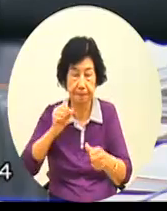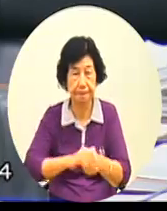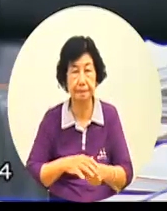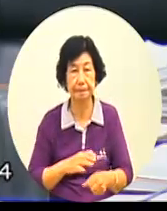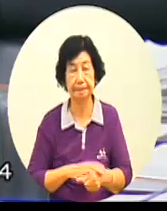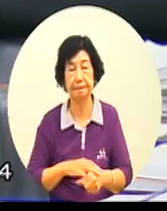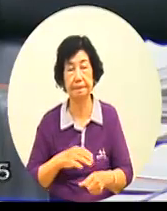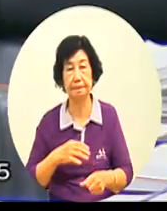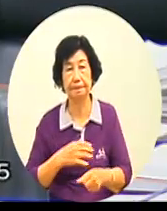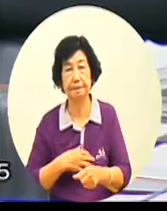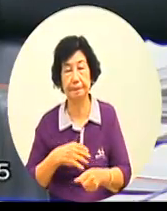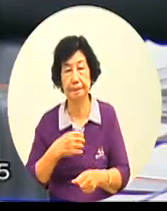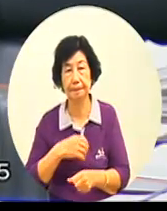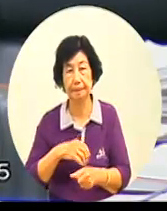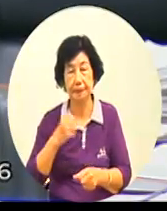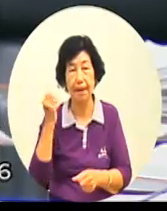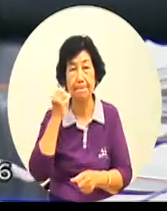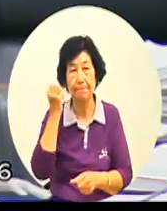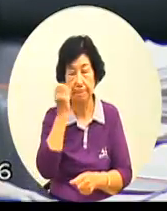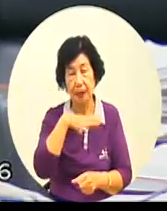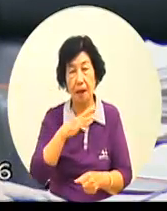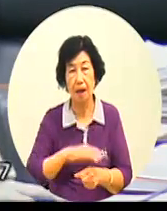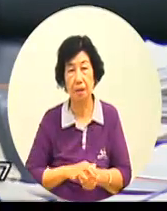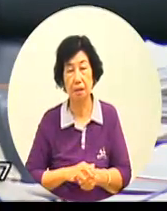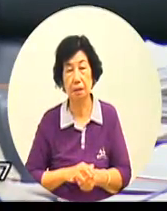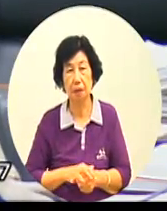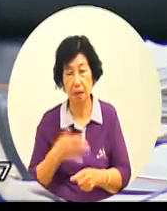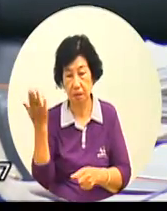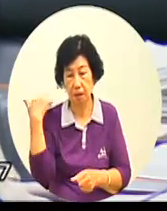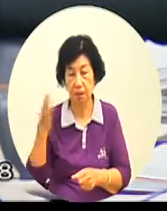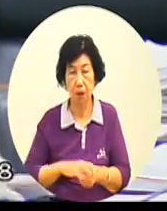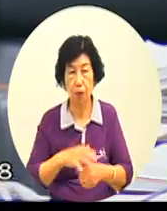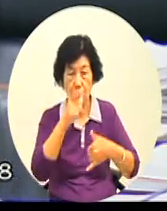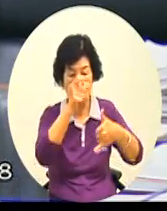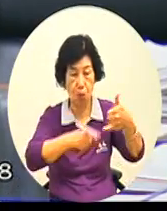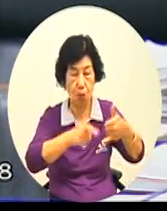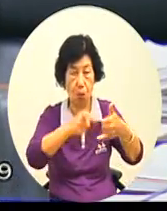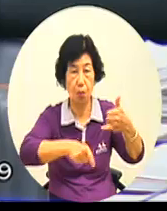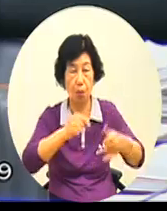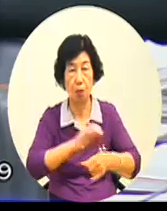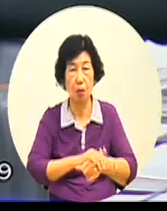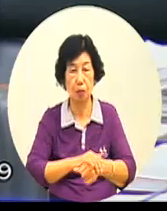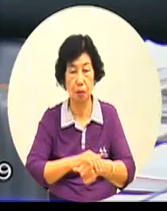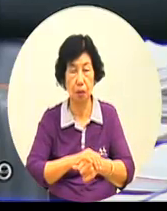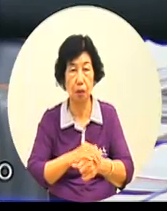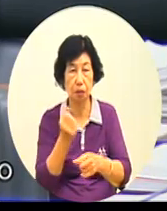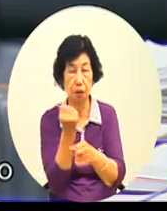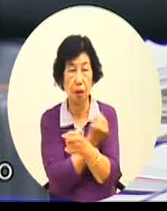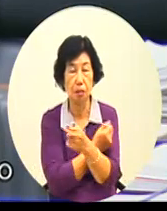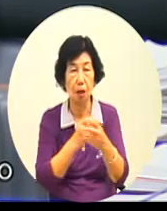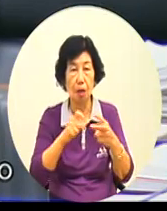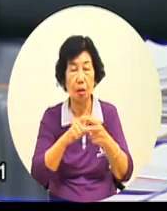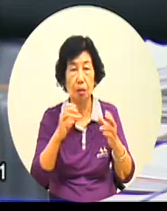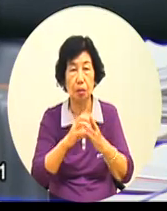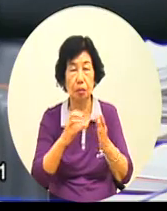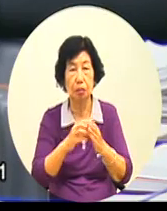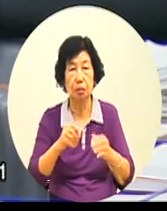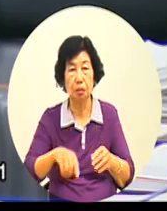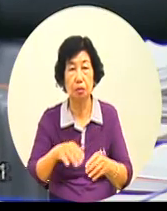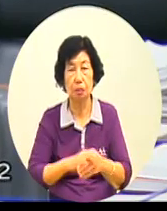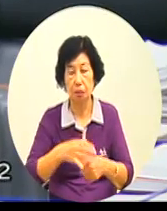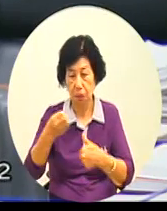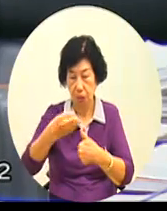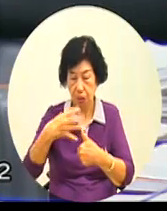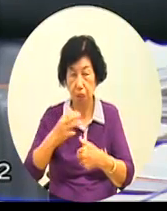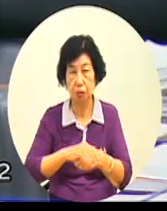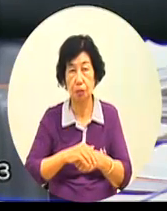我处理过几个个案啊，那这些个案呢，其实有时候劳工局跟我讲了说在法令上的规定。我也是